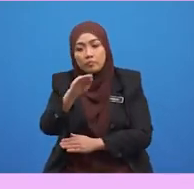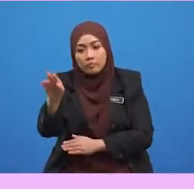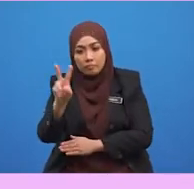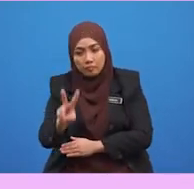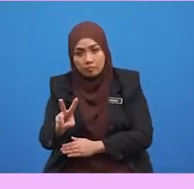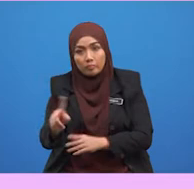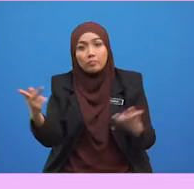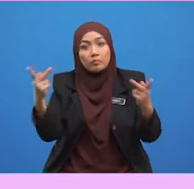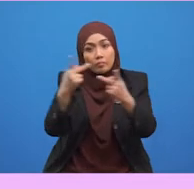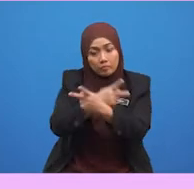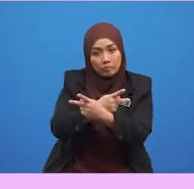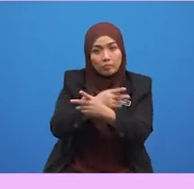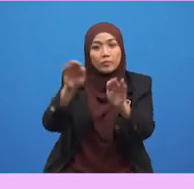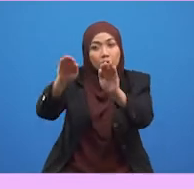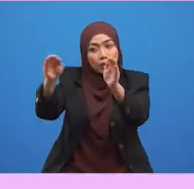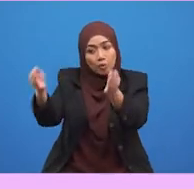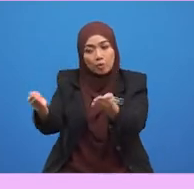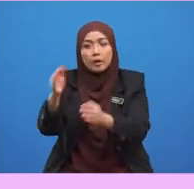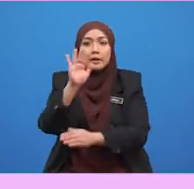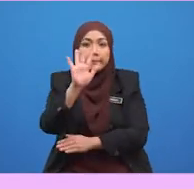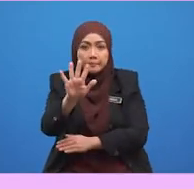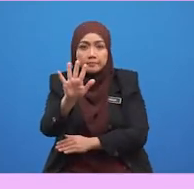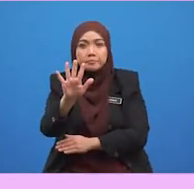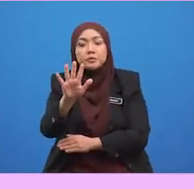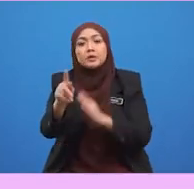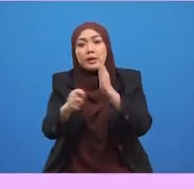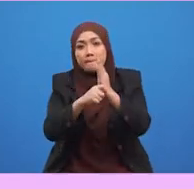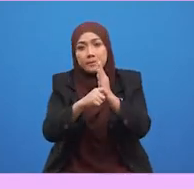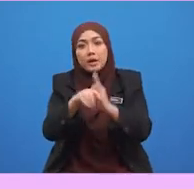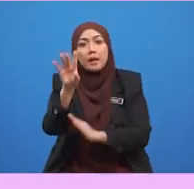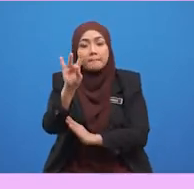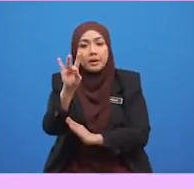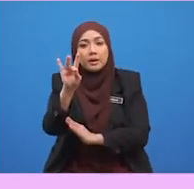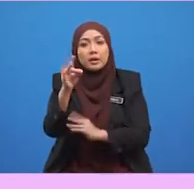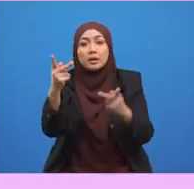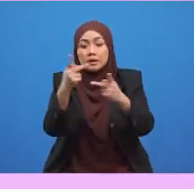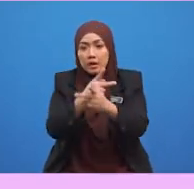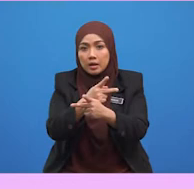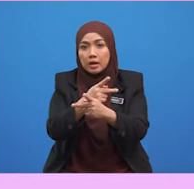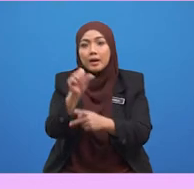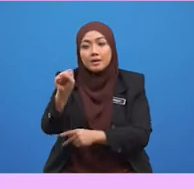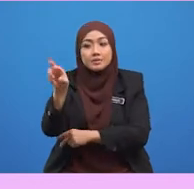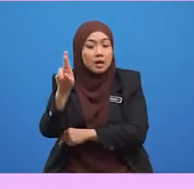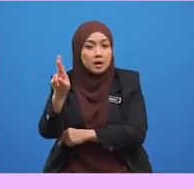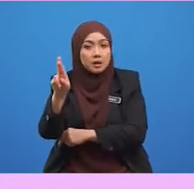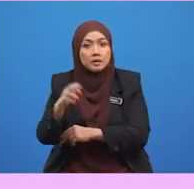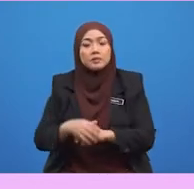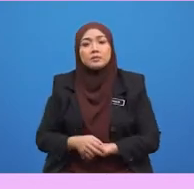per 2 darab kurungan 5 tambah 8 darab